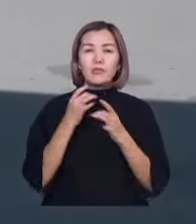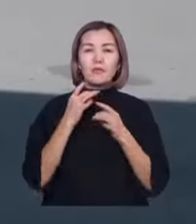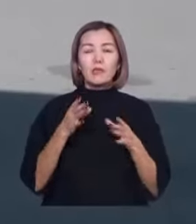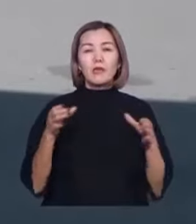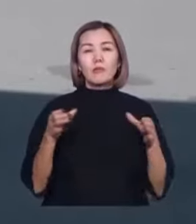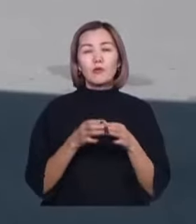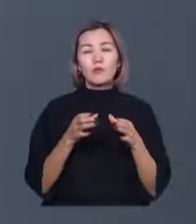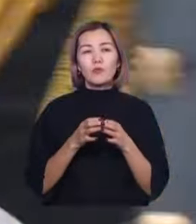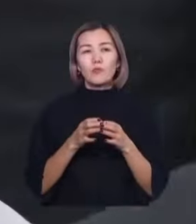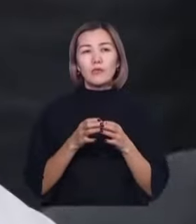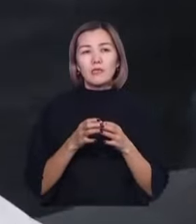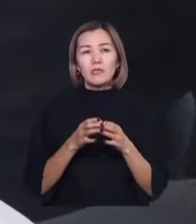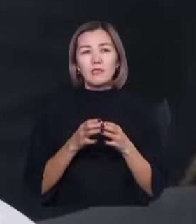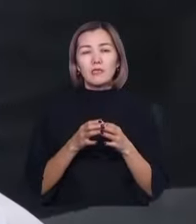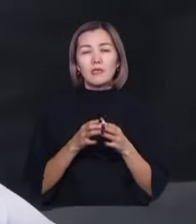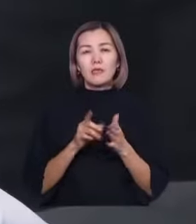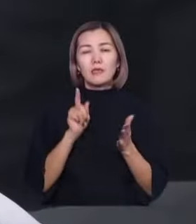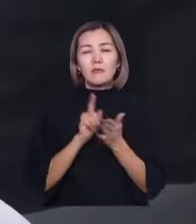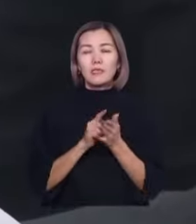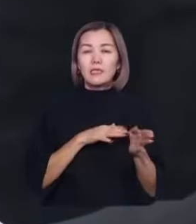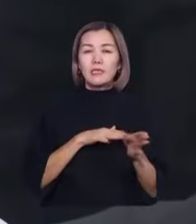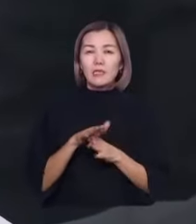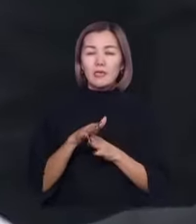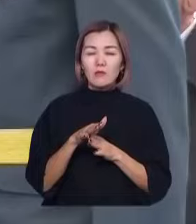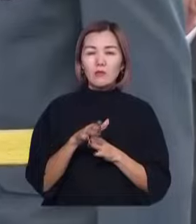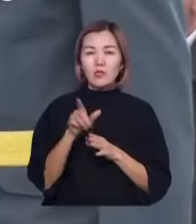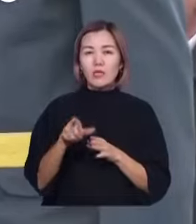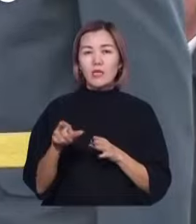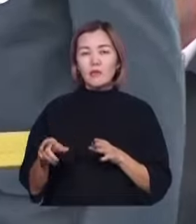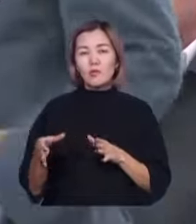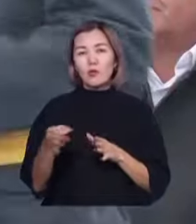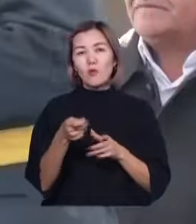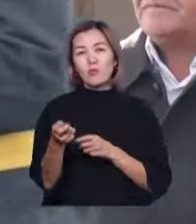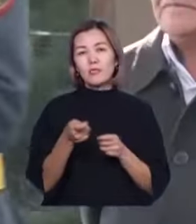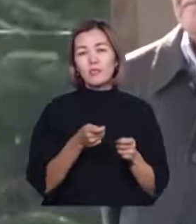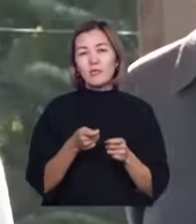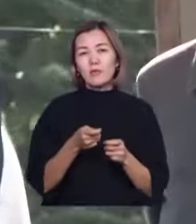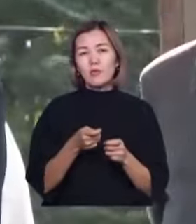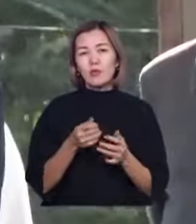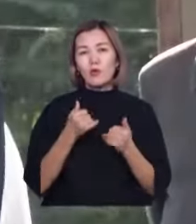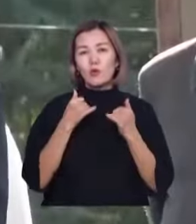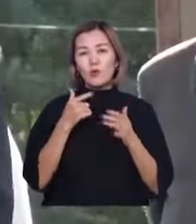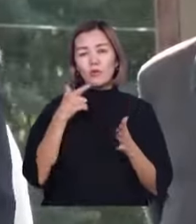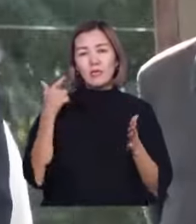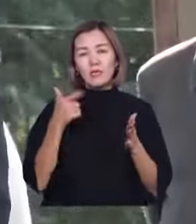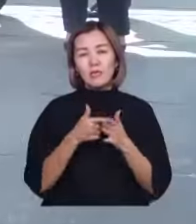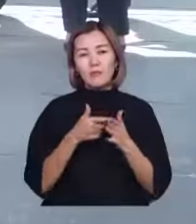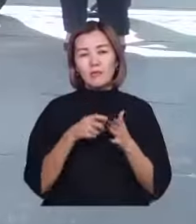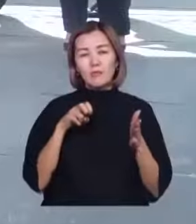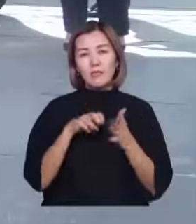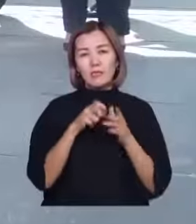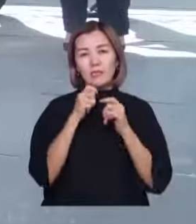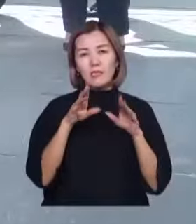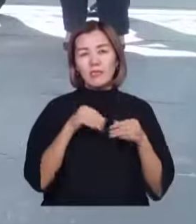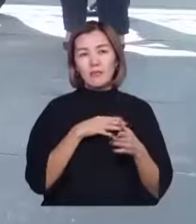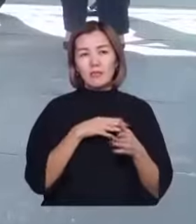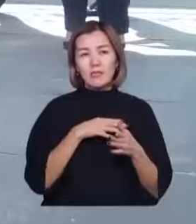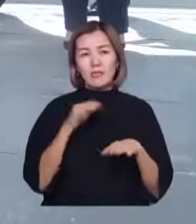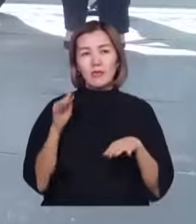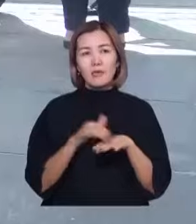сахна төріне шығарылды. Міндетін мінсіз атқарып жүрген мамандарға облыс әкімінің құрмет грамотасы мен алғыс хаты табысталды. Марапат алып